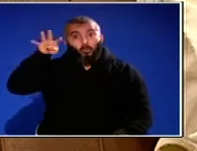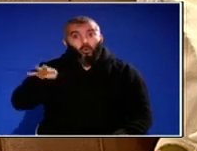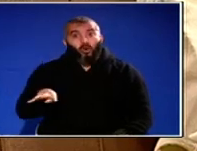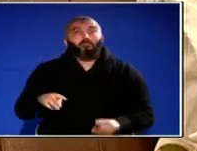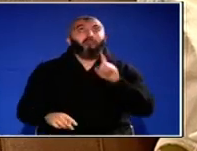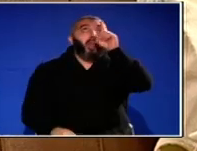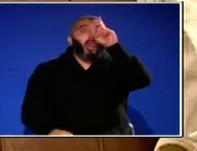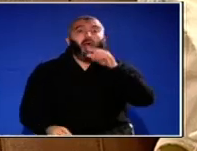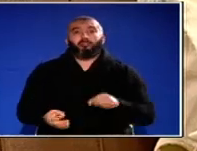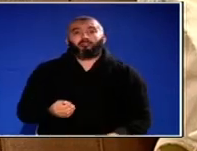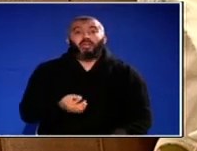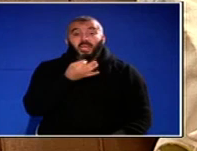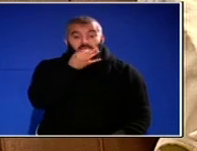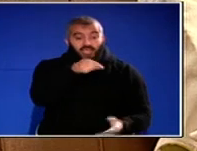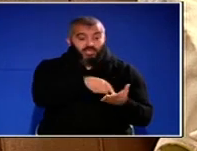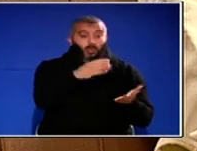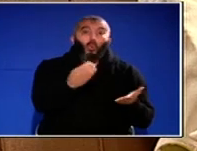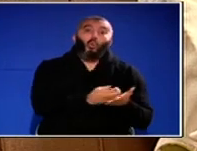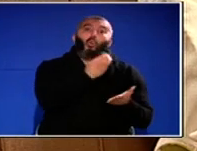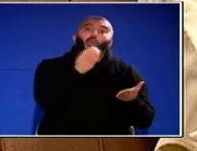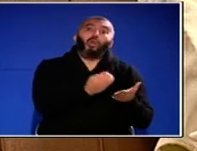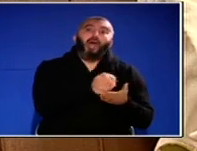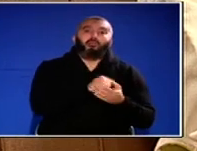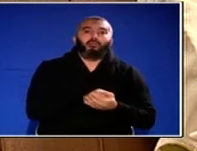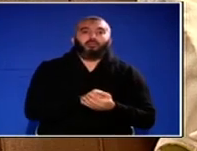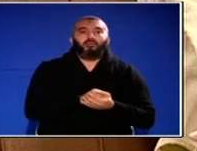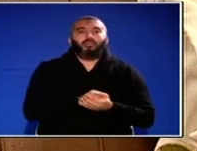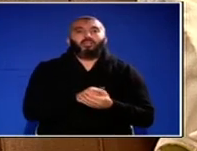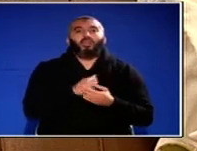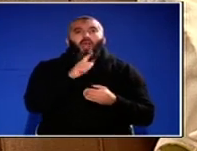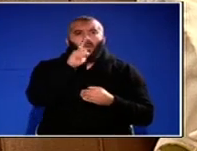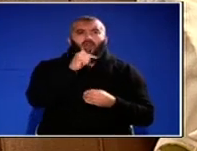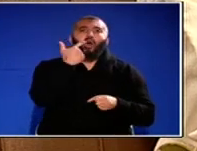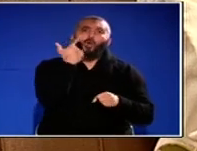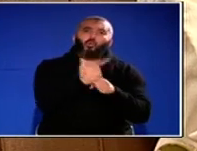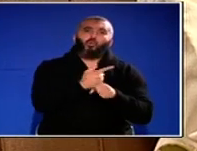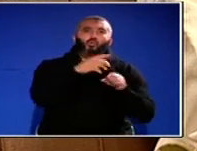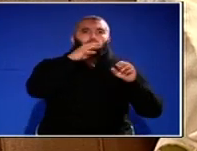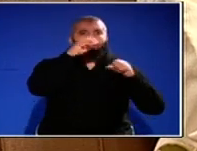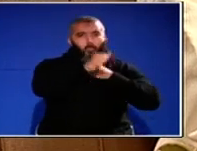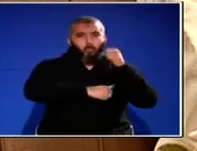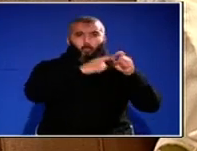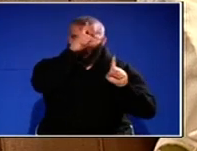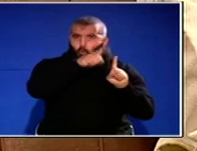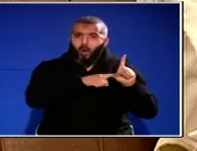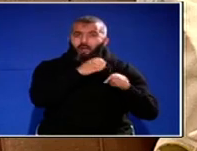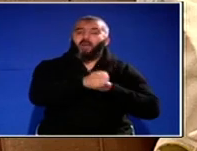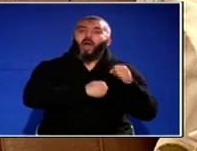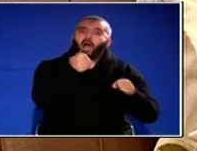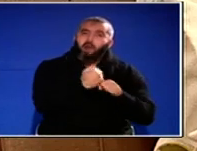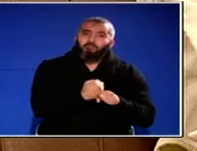الله يوم خلق السماوات والأرض، منها أربعة حرم، ذلك الدين القيم، فلا تظلموا